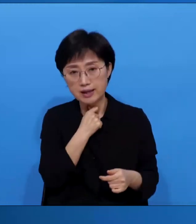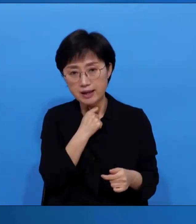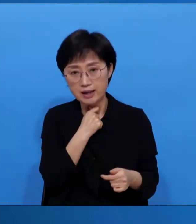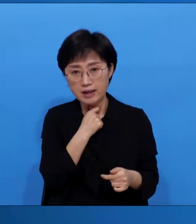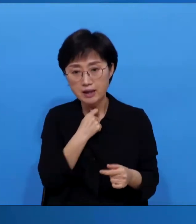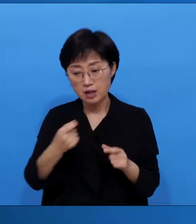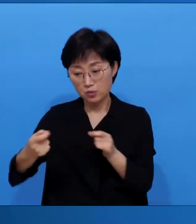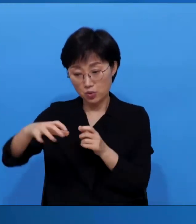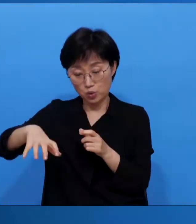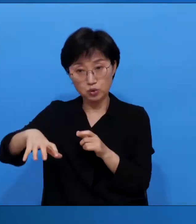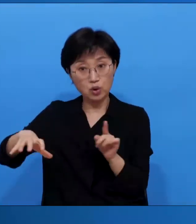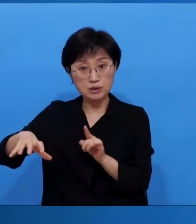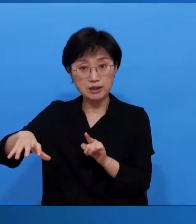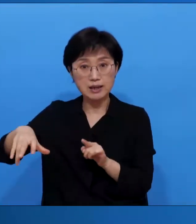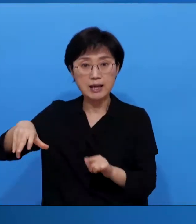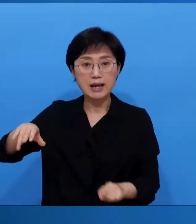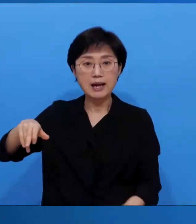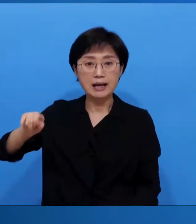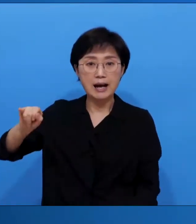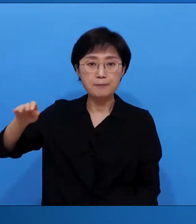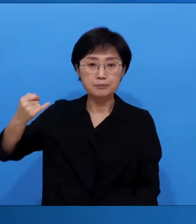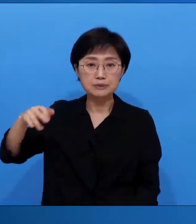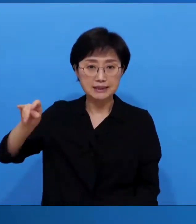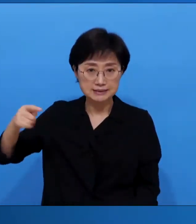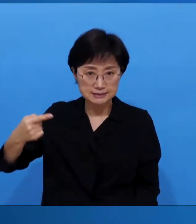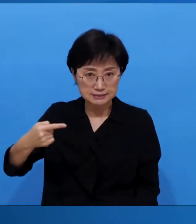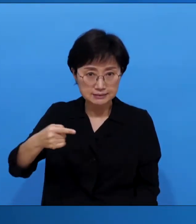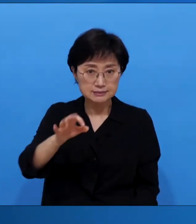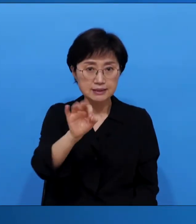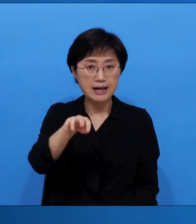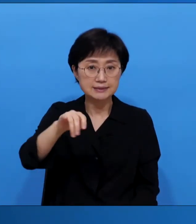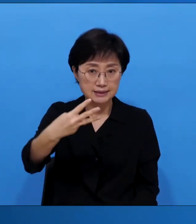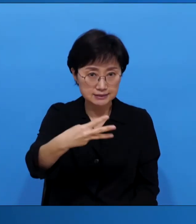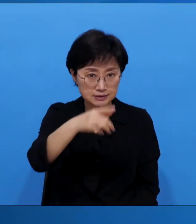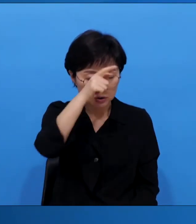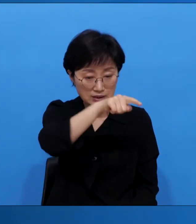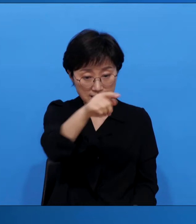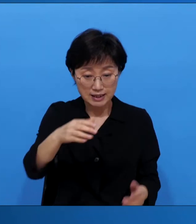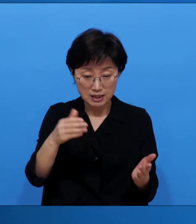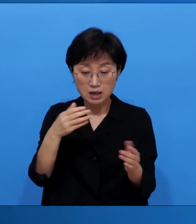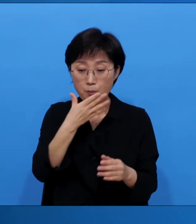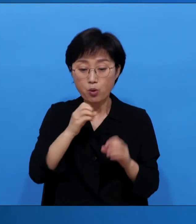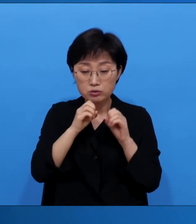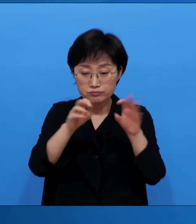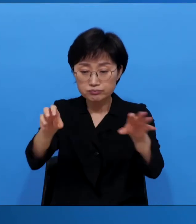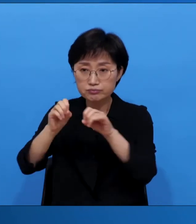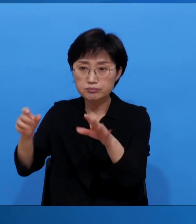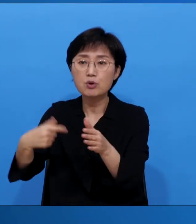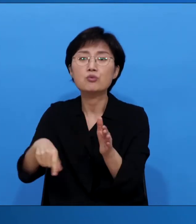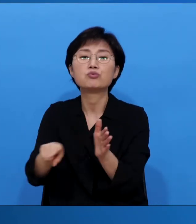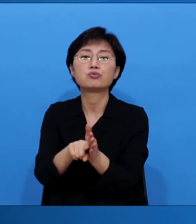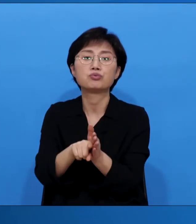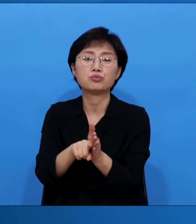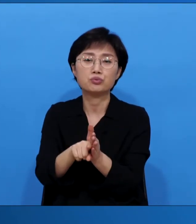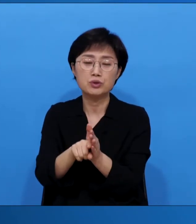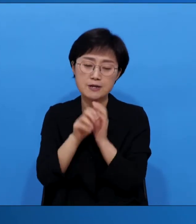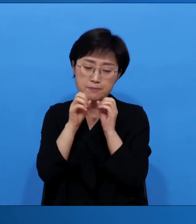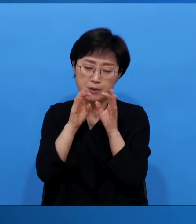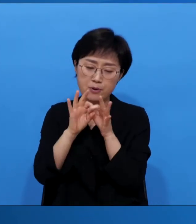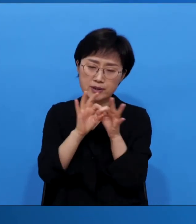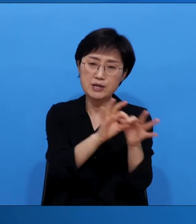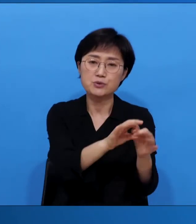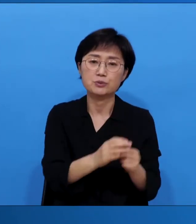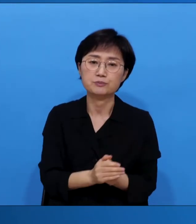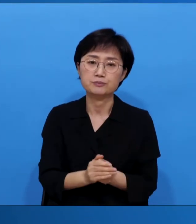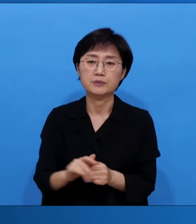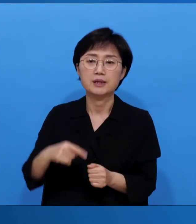접하고 있는 북카프카스, 아제르바이잔, 터키 현장에도 복음이 전파되길 기도하며 사역을 진행하고 계십니다.